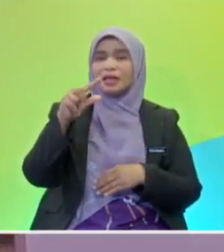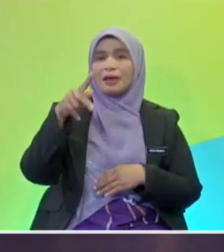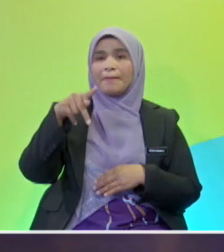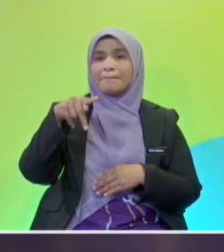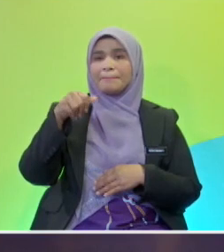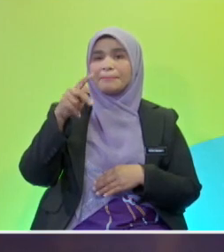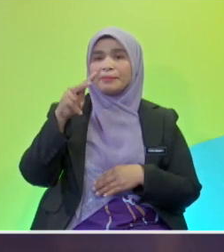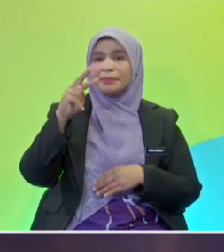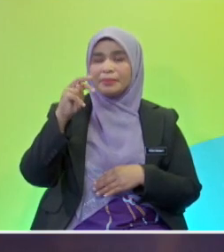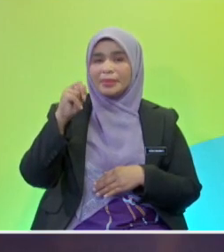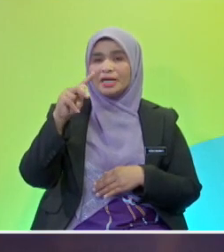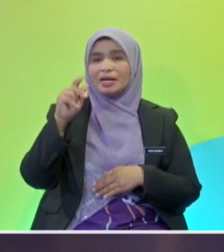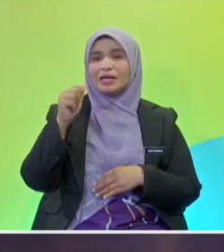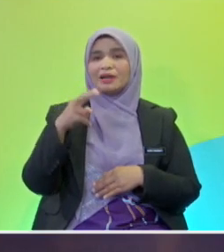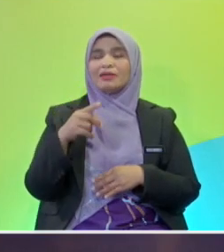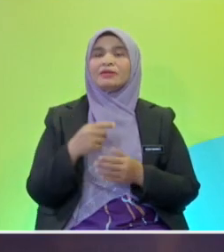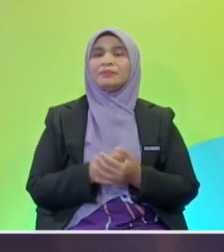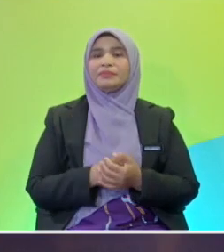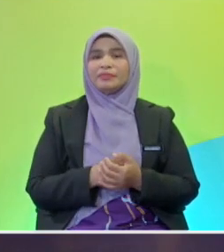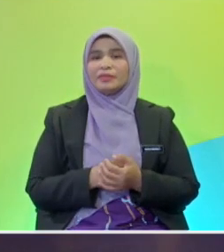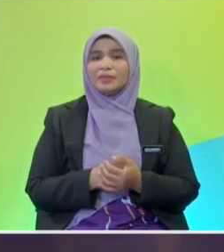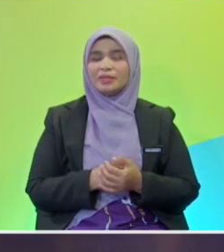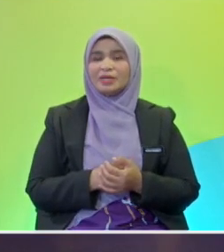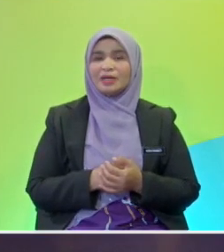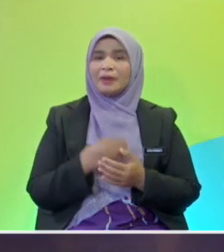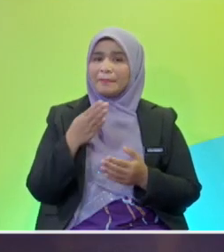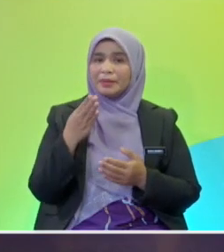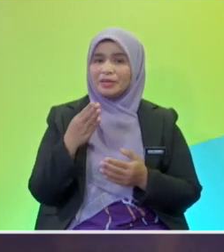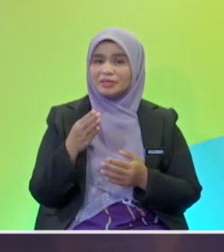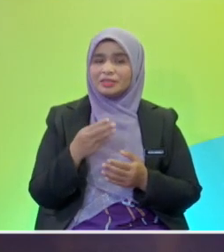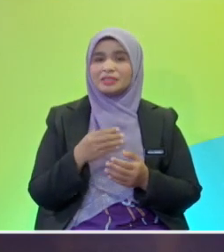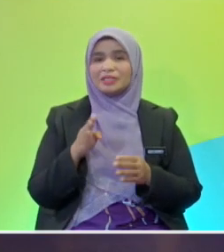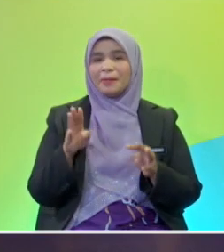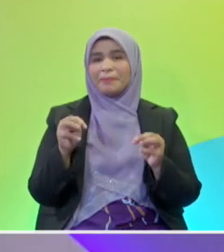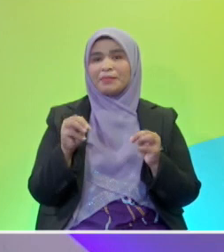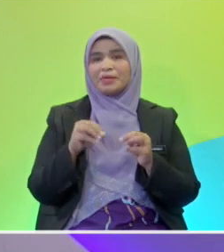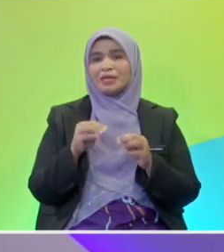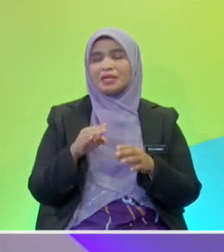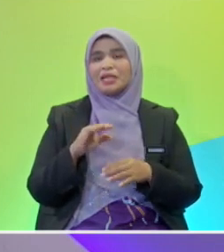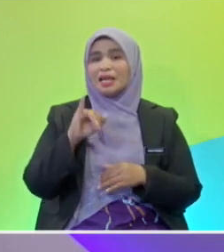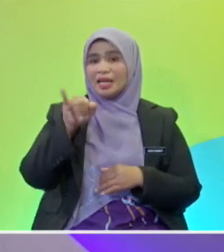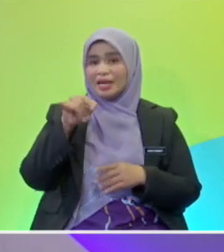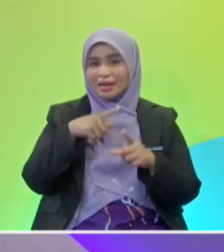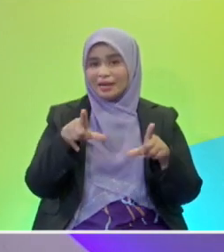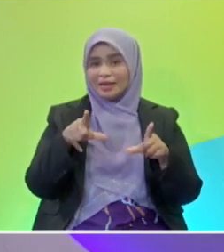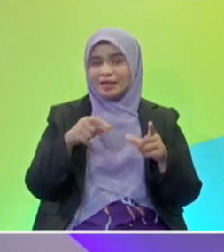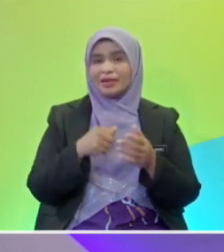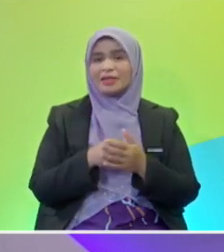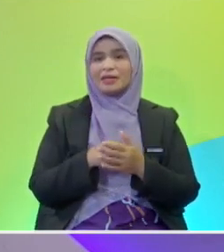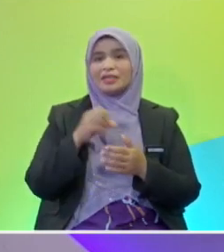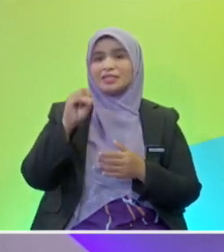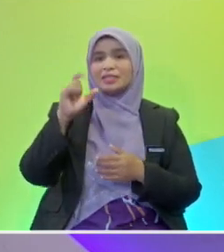orang cakap bentuk zigzag okey berbeza dengan yang selalu orang sebut crosstitch tu kan itu bukan silam Pangkah itu ialah suji bilang yang ini ialah silam